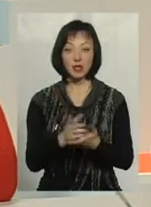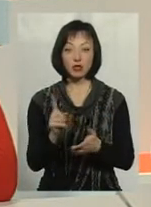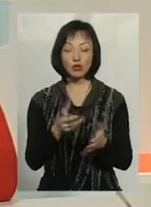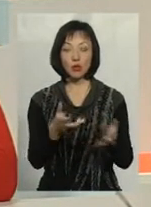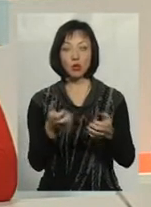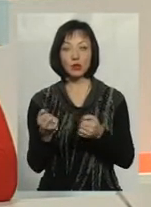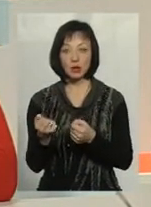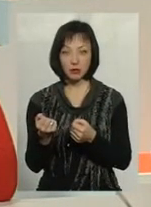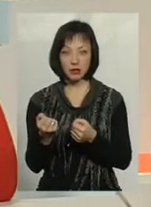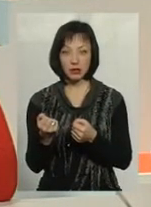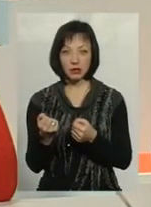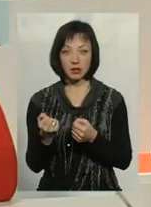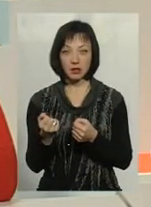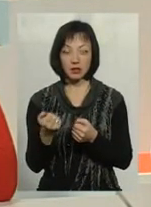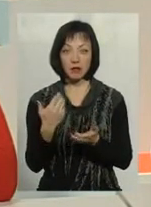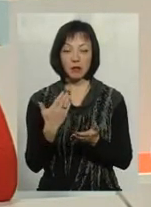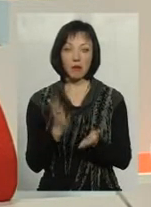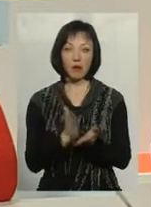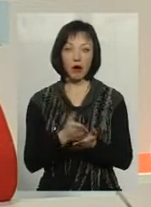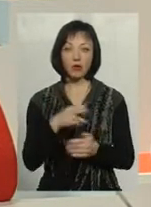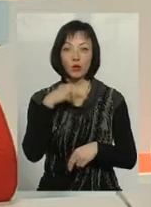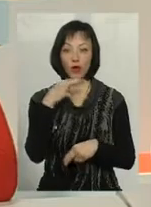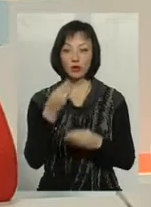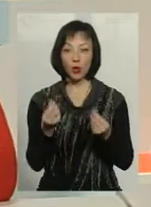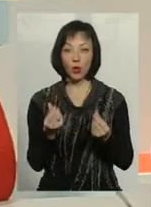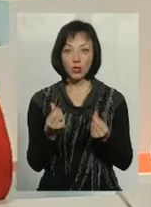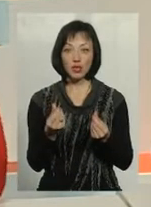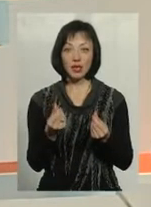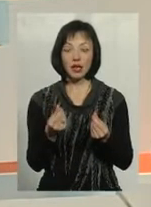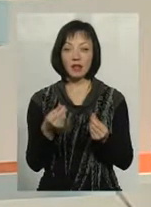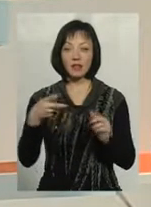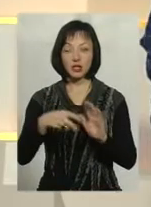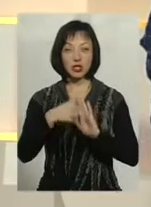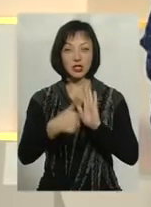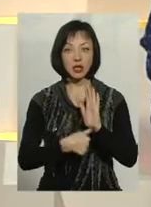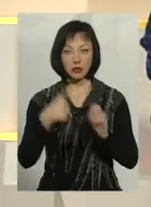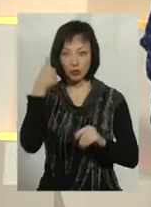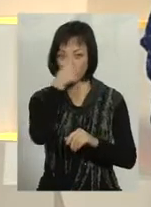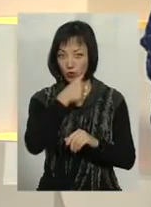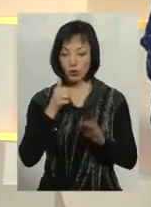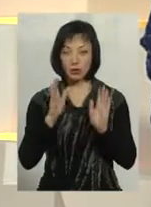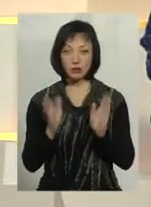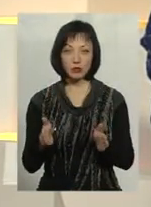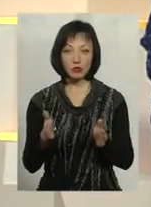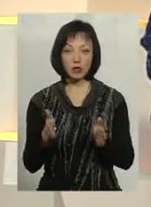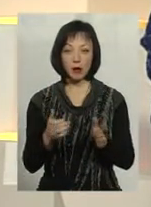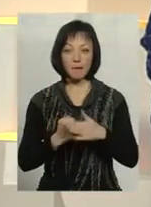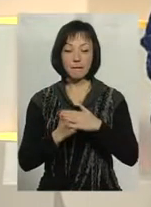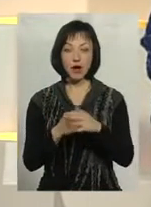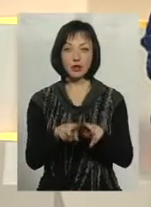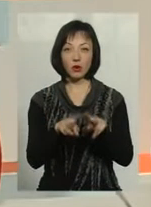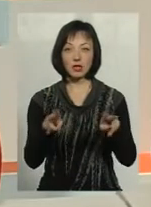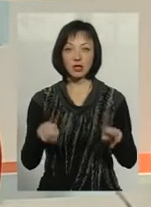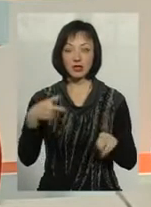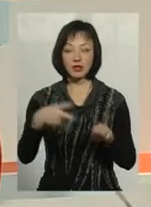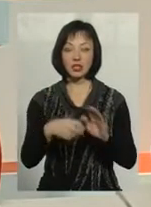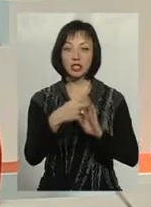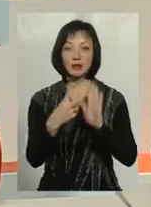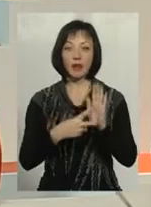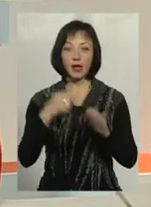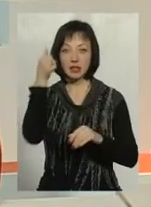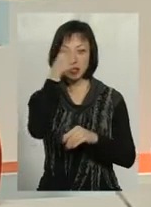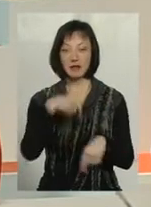місцева влада прийме показники, наприклад, сьогодні коефіцієнт від 1 там допускається до 20%, а для першої